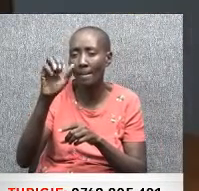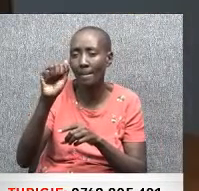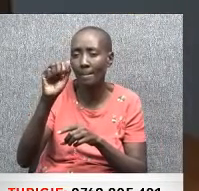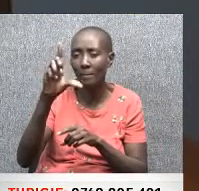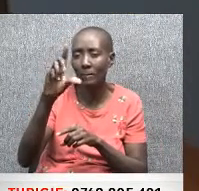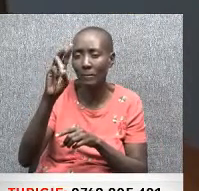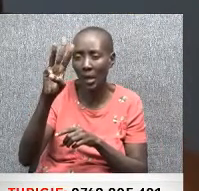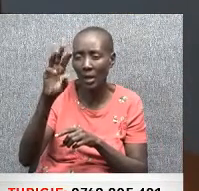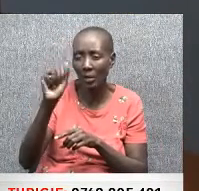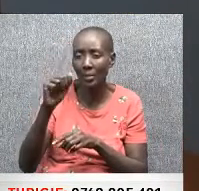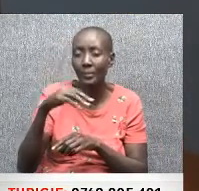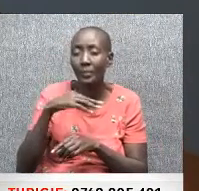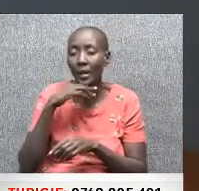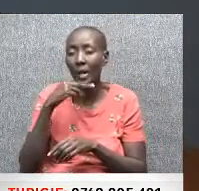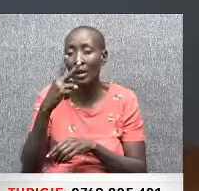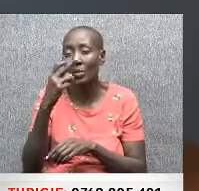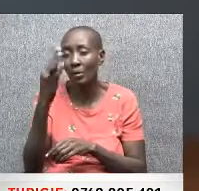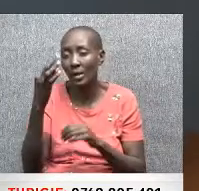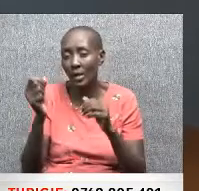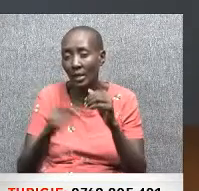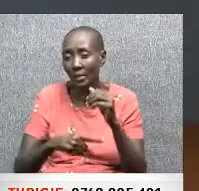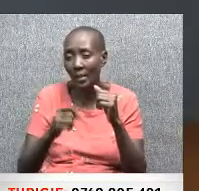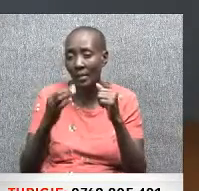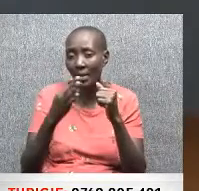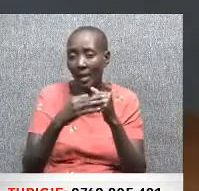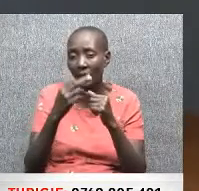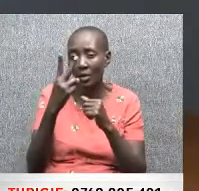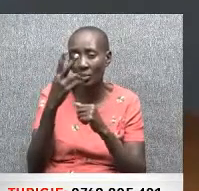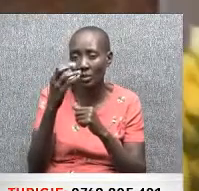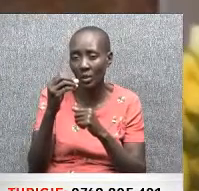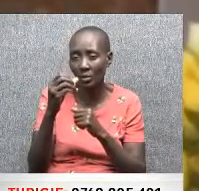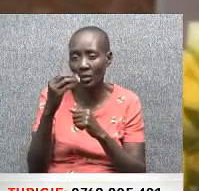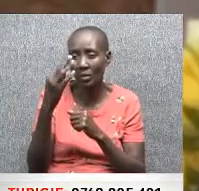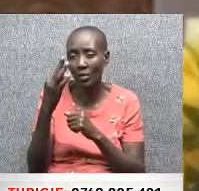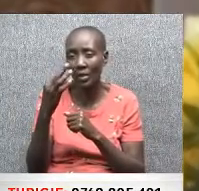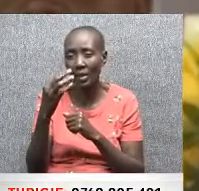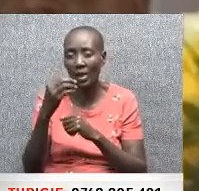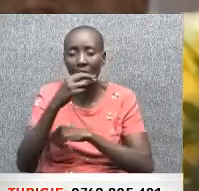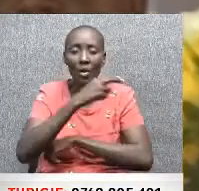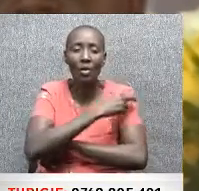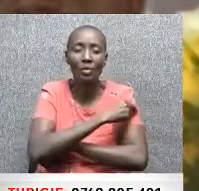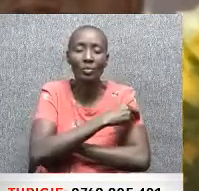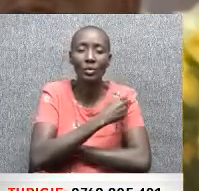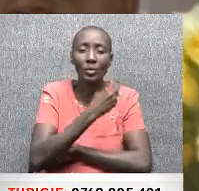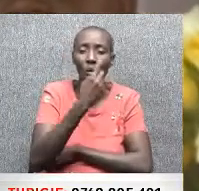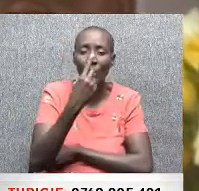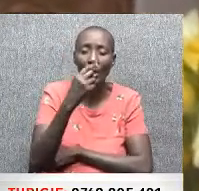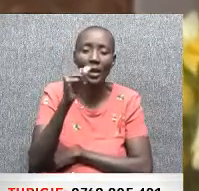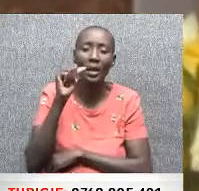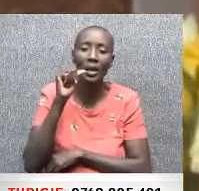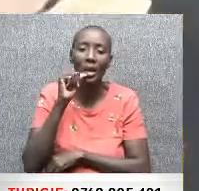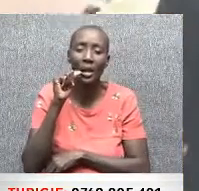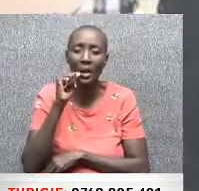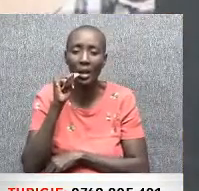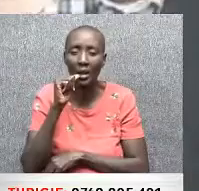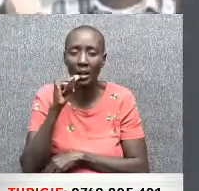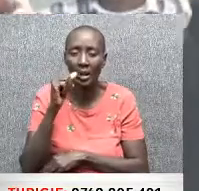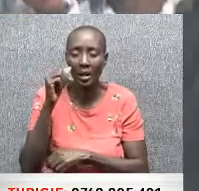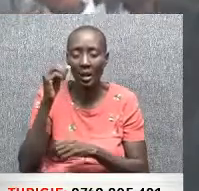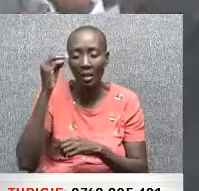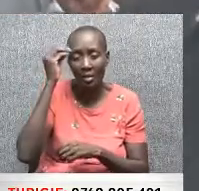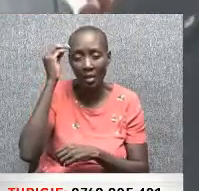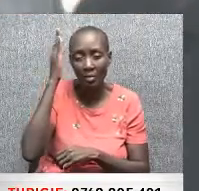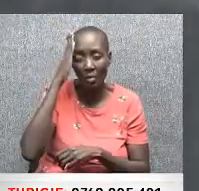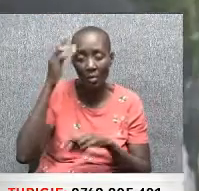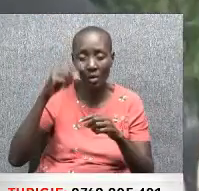Malwa aliaga dunia tarehe 23 mwezi Agosti mwaka 2003 katika hospitali moja mjini London, Uingereza. Ukumbusho wa leo